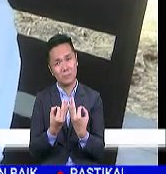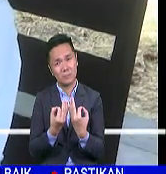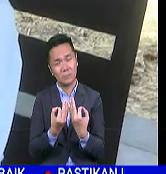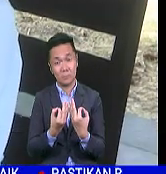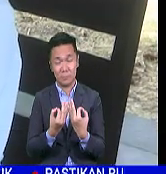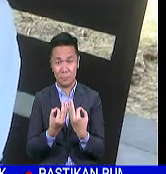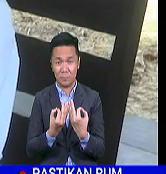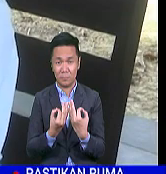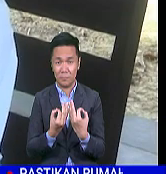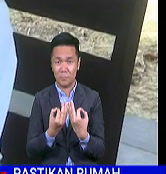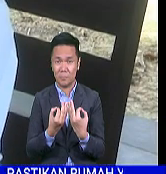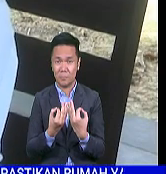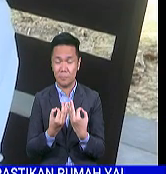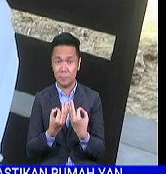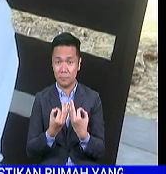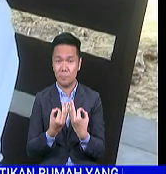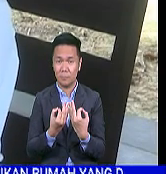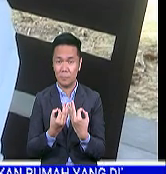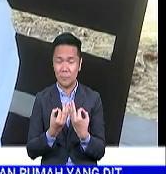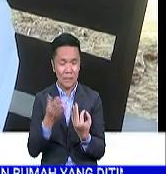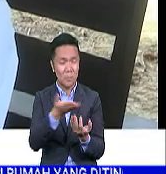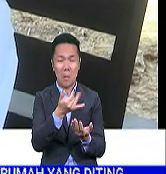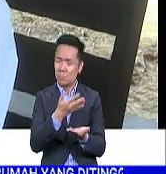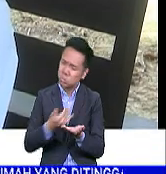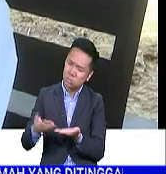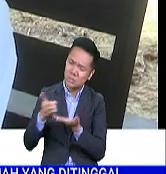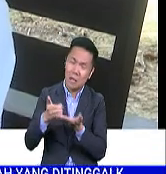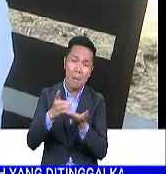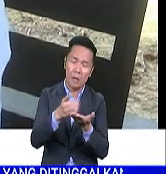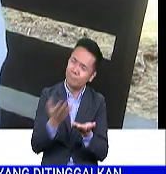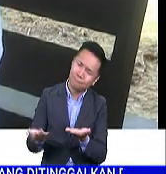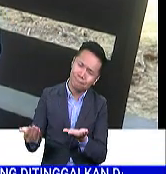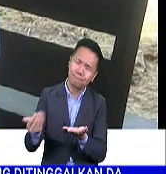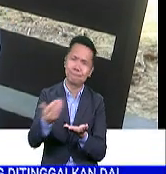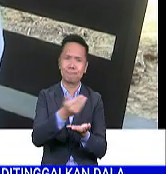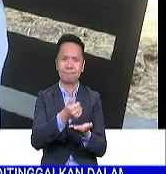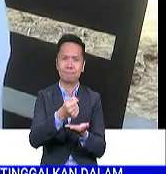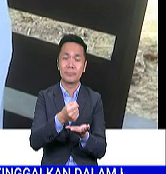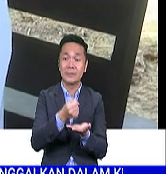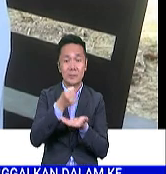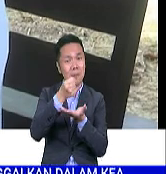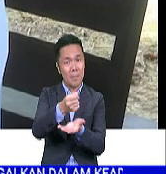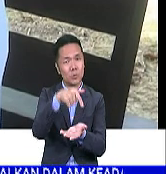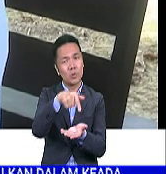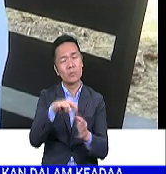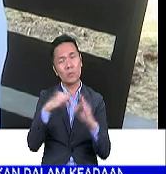daripada keluarga-keluarga di Damak buat collection sebanyak untuk bantu keluarga Kamaruzaman